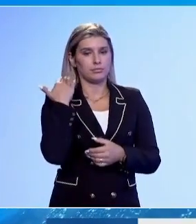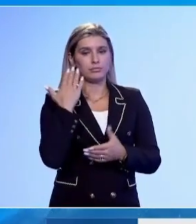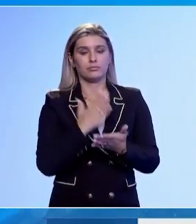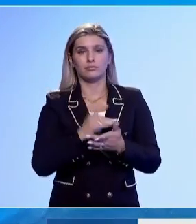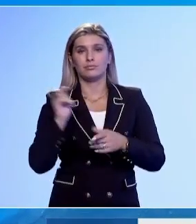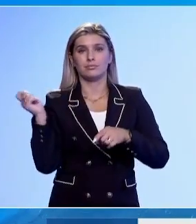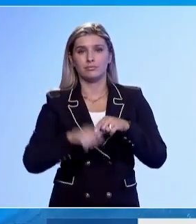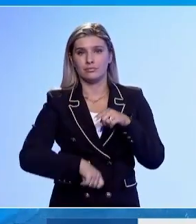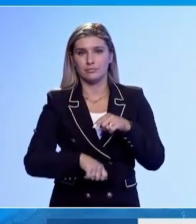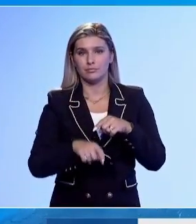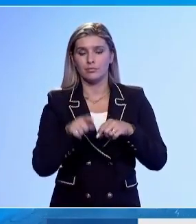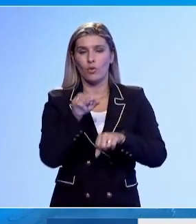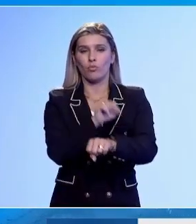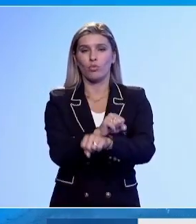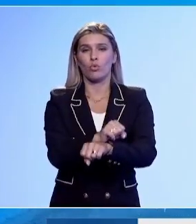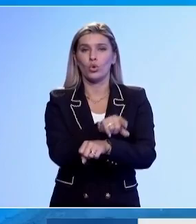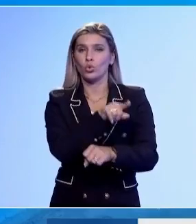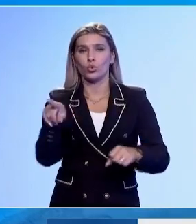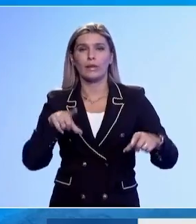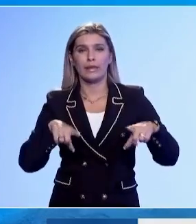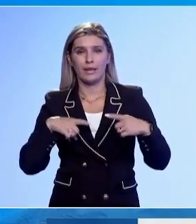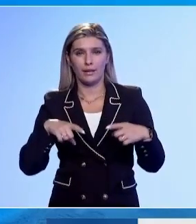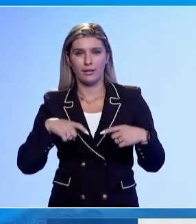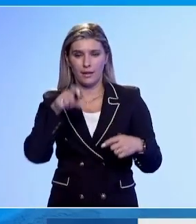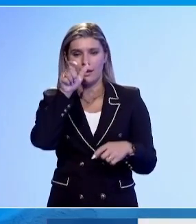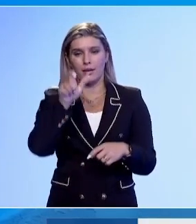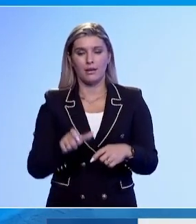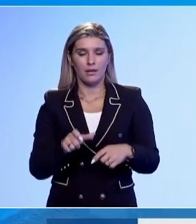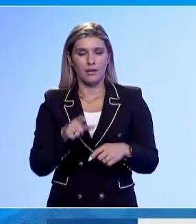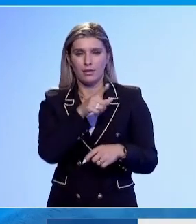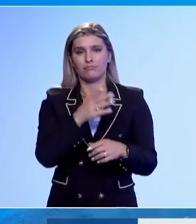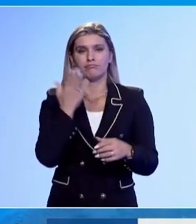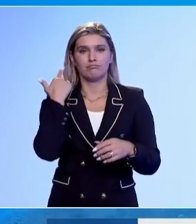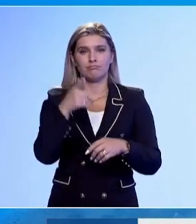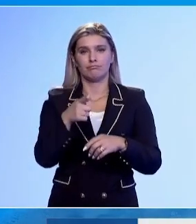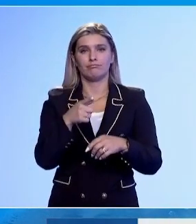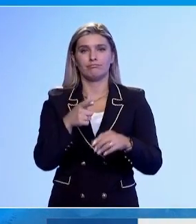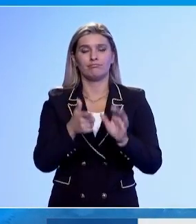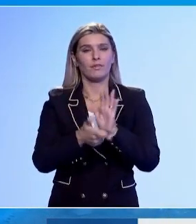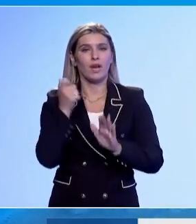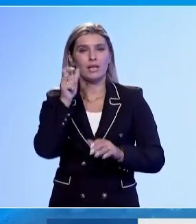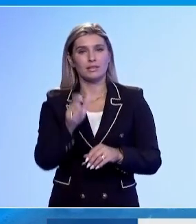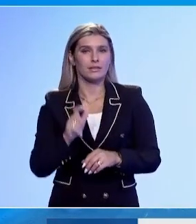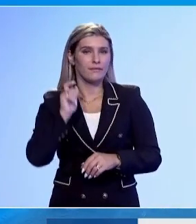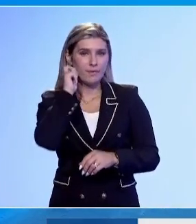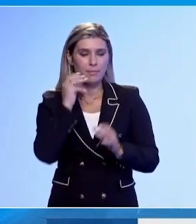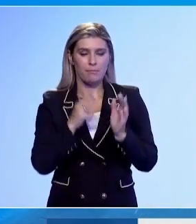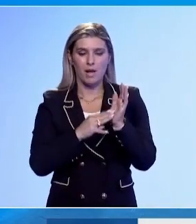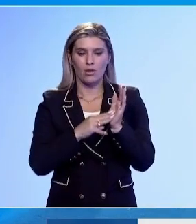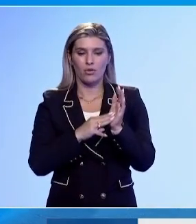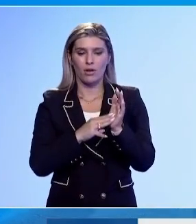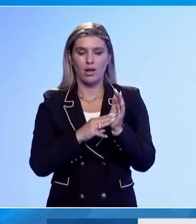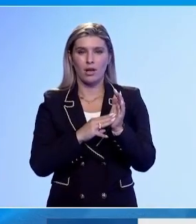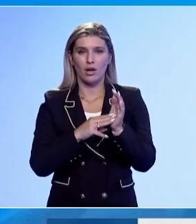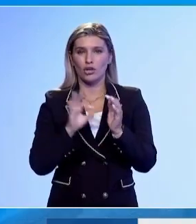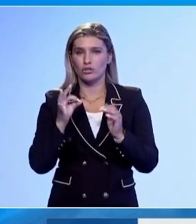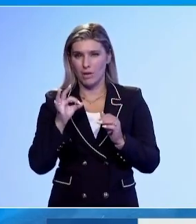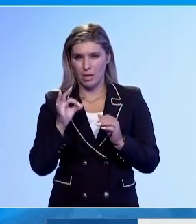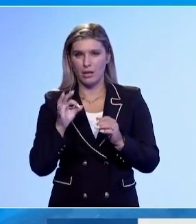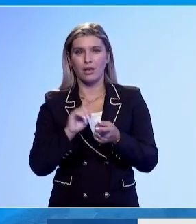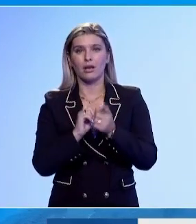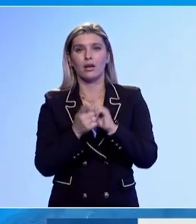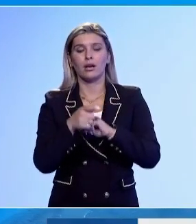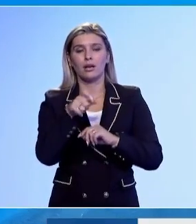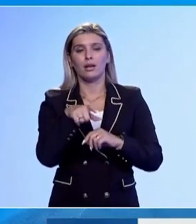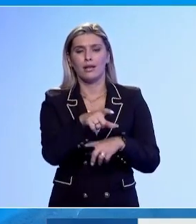dënimit me burgim të përjetshëm të vrasit të sëndjerës Marigona Osmani, pra Dardan Krivaça. U dash një